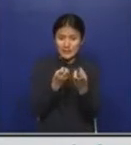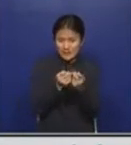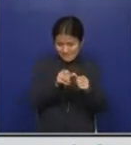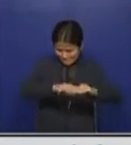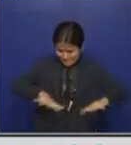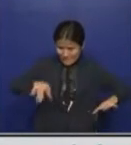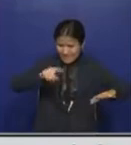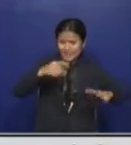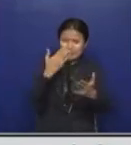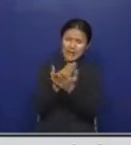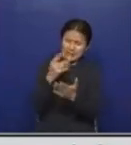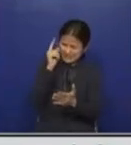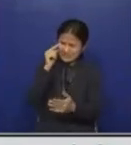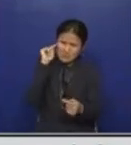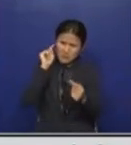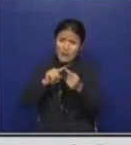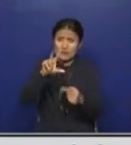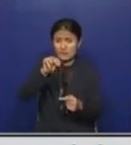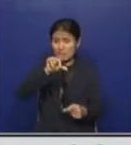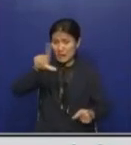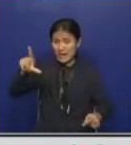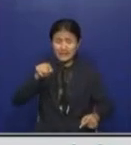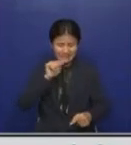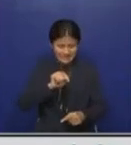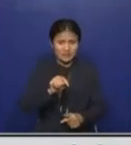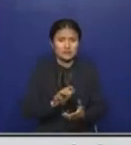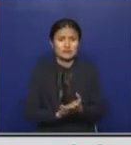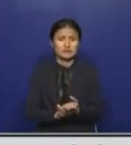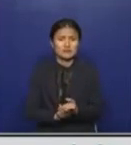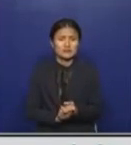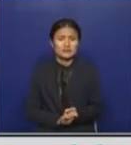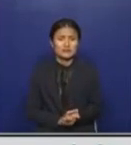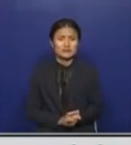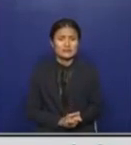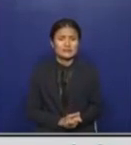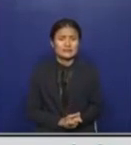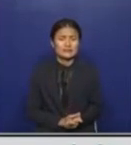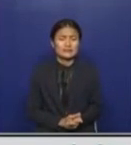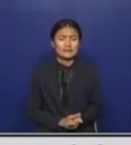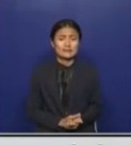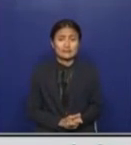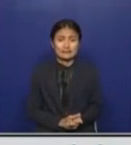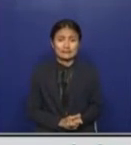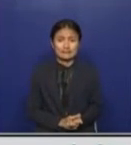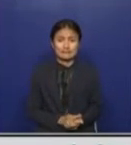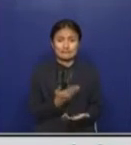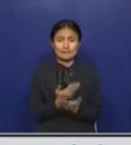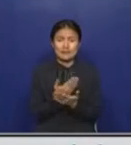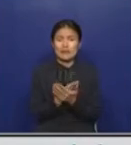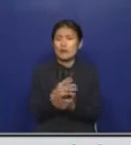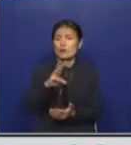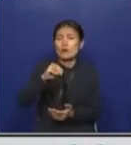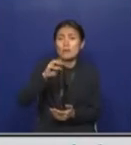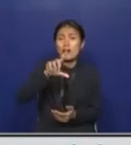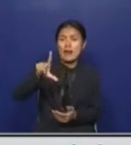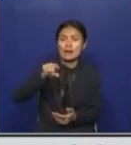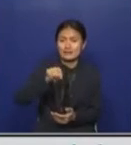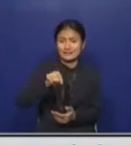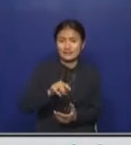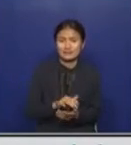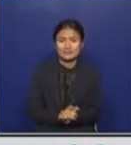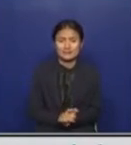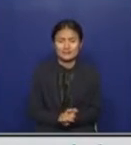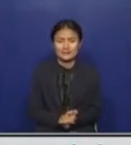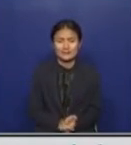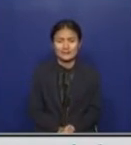ว้30กว่าล้านบาทเป็นงบผูกพันเช่นกันค่ะถึงปี64เนี่ยสูงถึง60ล้านบาทนะคะขอส